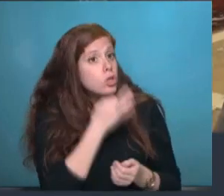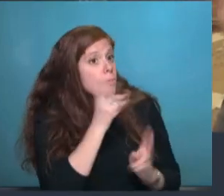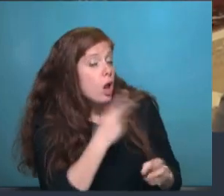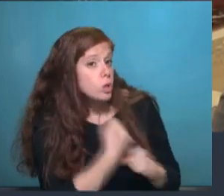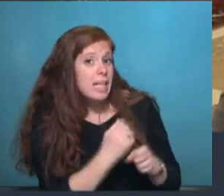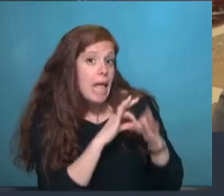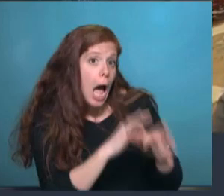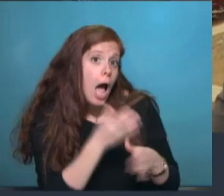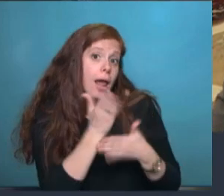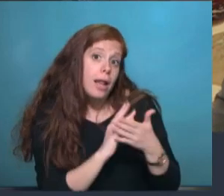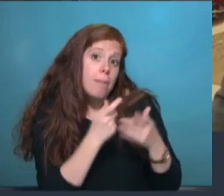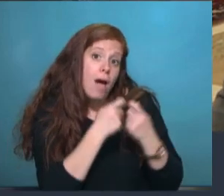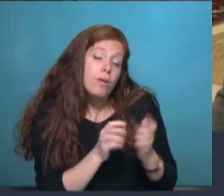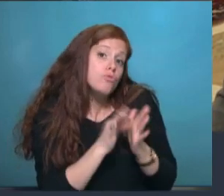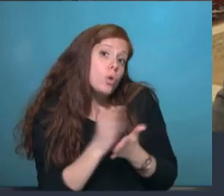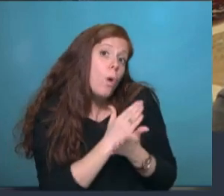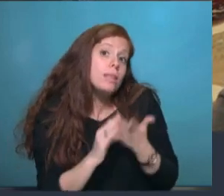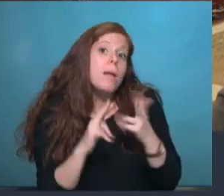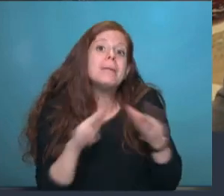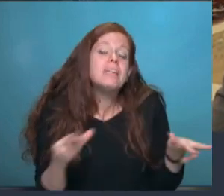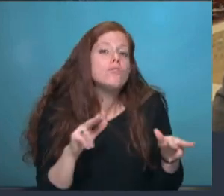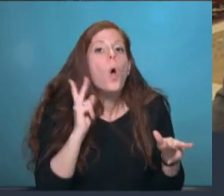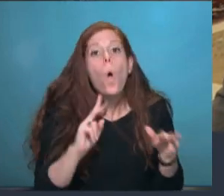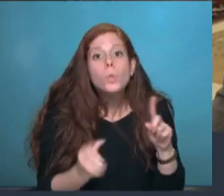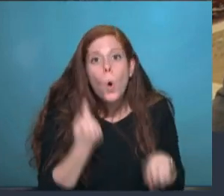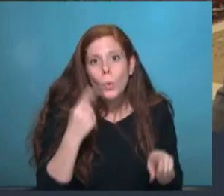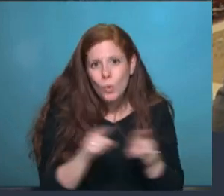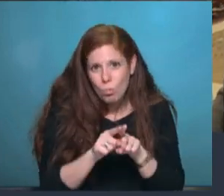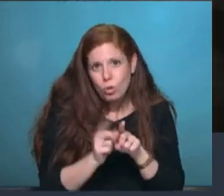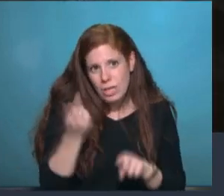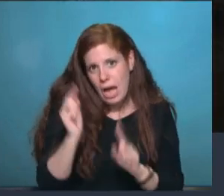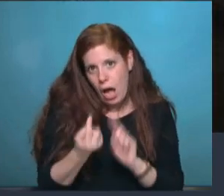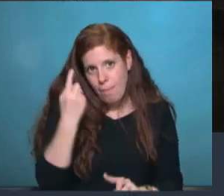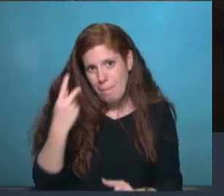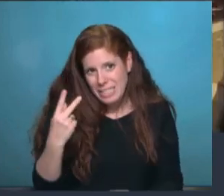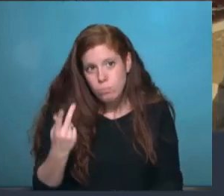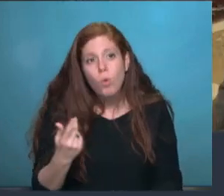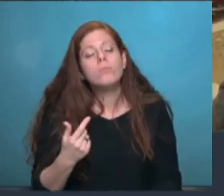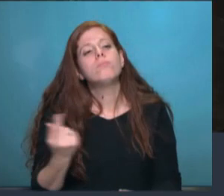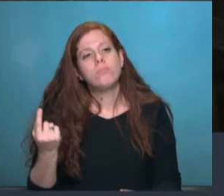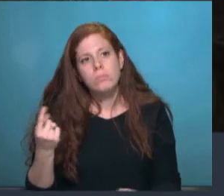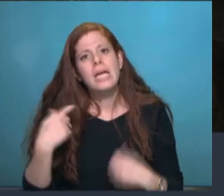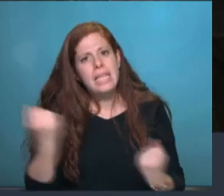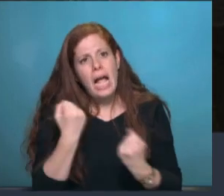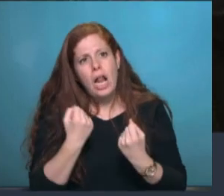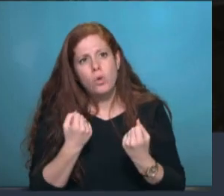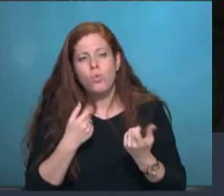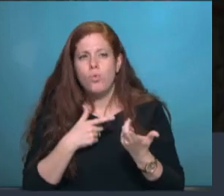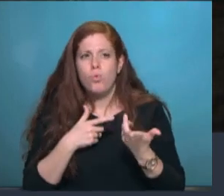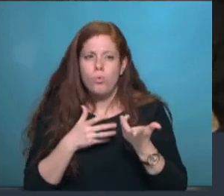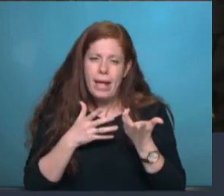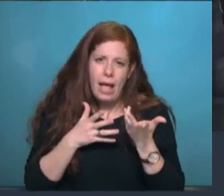מהחברים שלהם בשביל להיות מוכנים למצב שעלול לקרות כמו שקרה בפיטסבורג. תרגלנו הגנות נגד התקפות